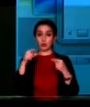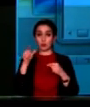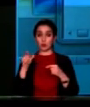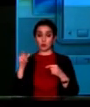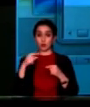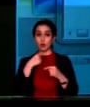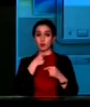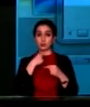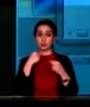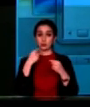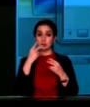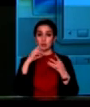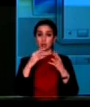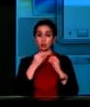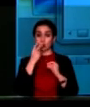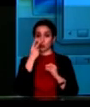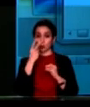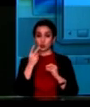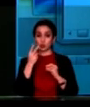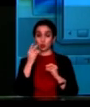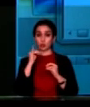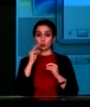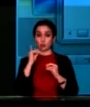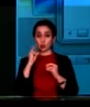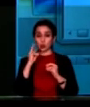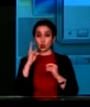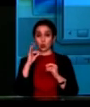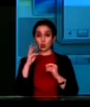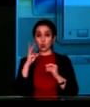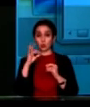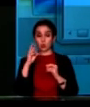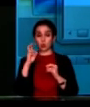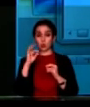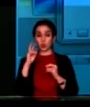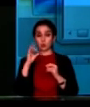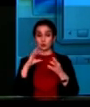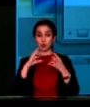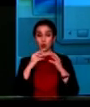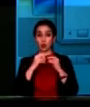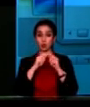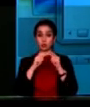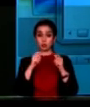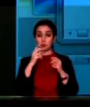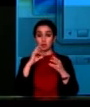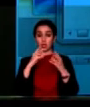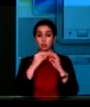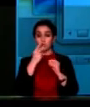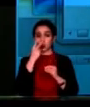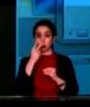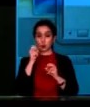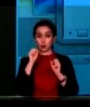natijasini ko'rish uchun quyida, demak, combo box obyektimizni ochib, natijalarni ko'rishimiz